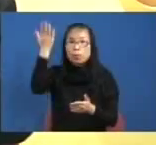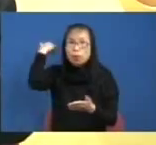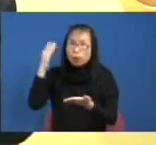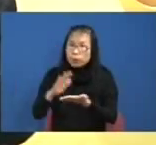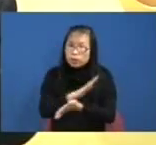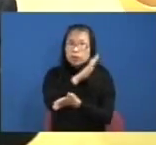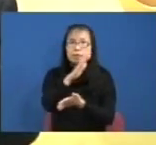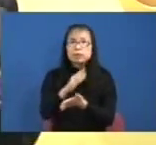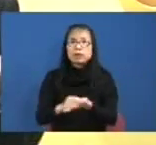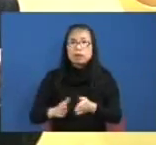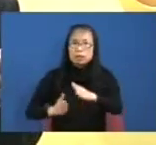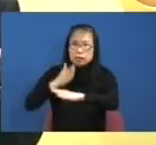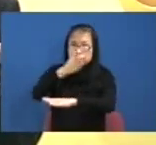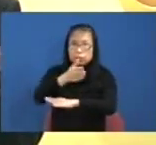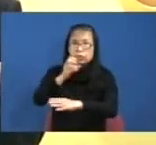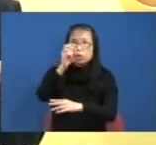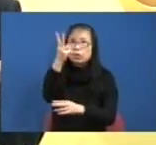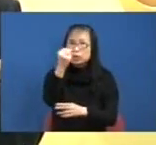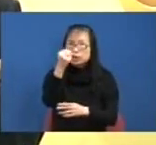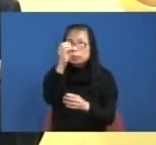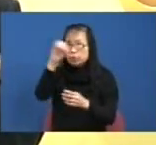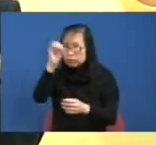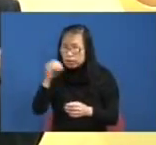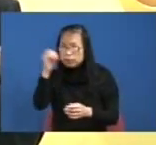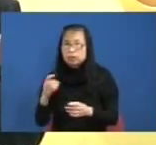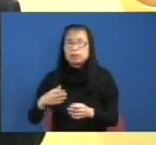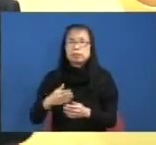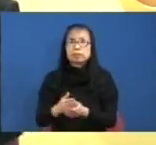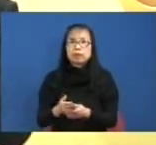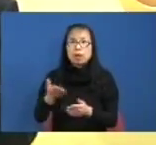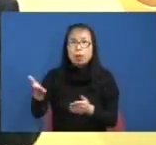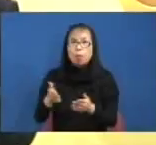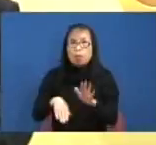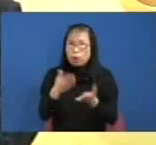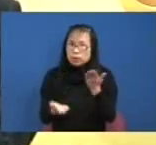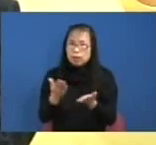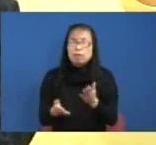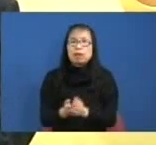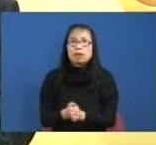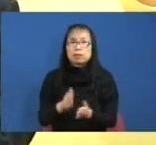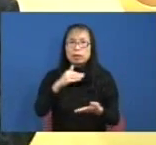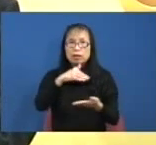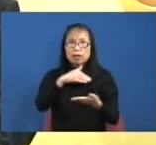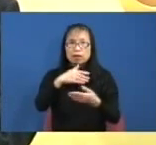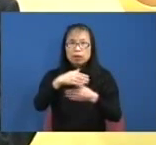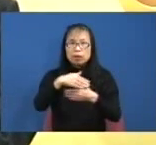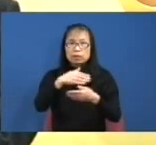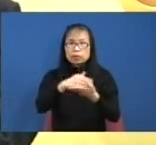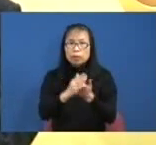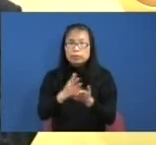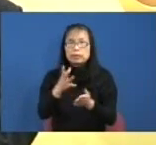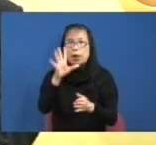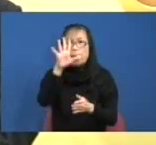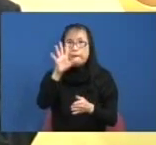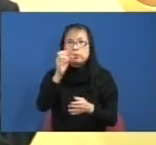家都超過20%以上，甚至即係有個別嘅食材咧係有成50%以